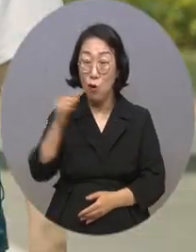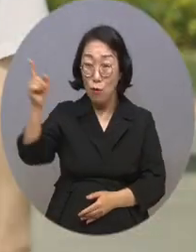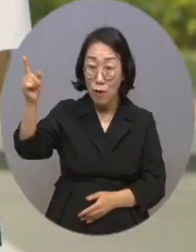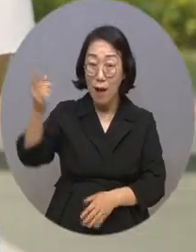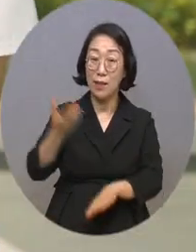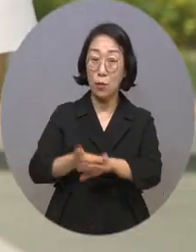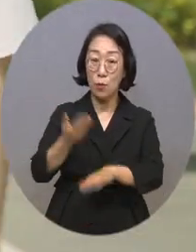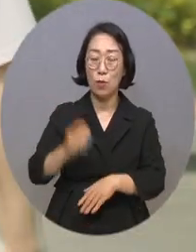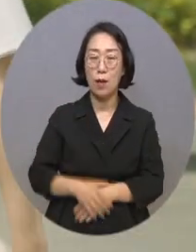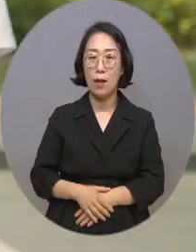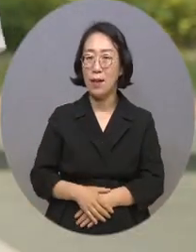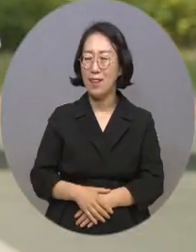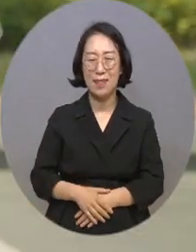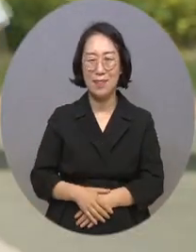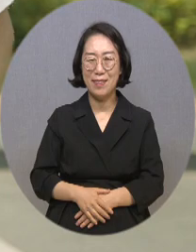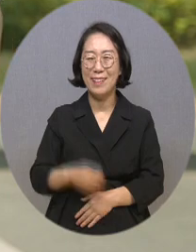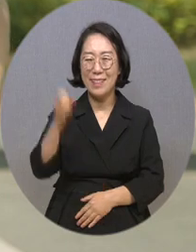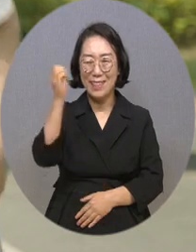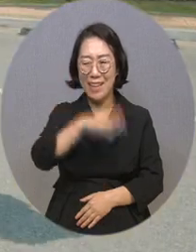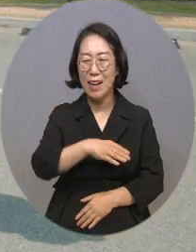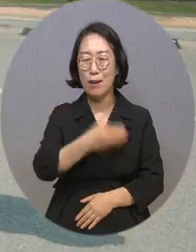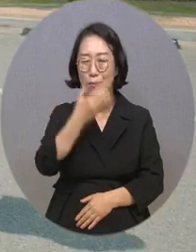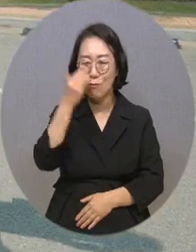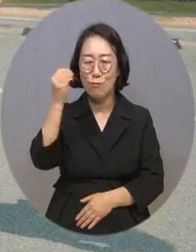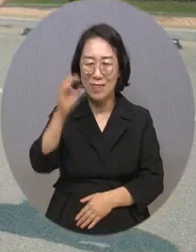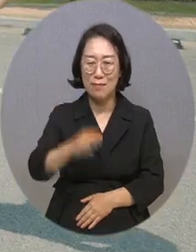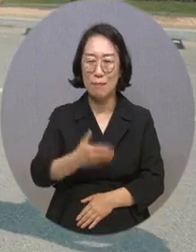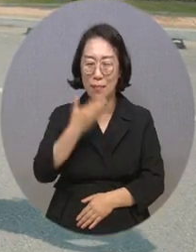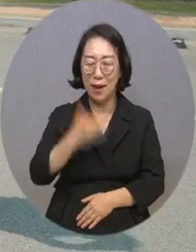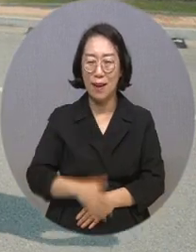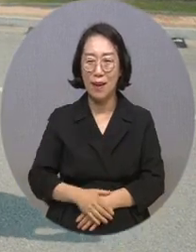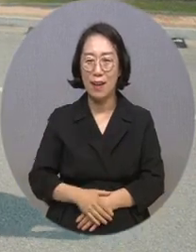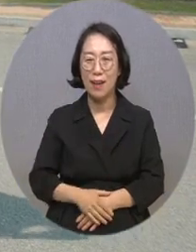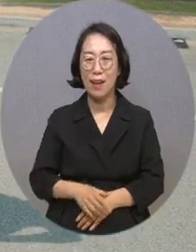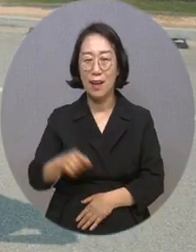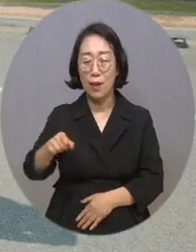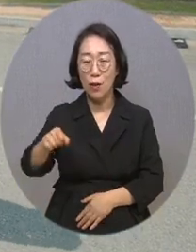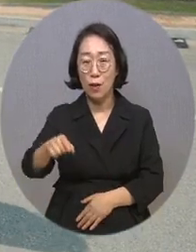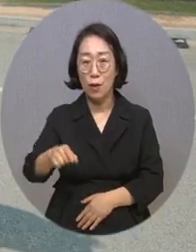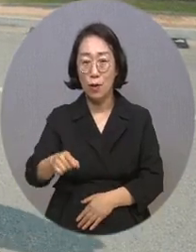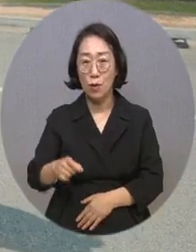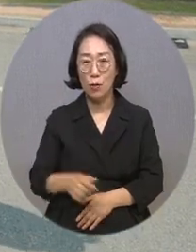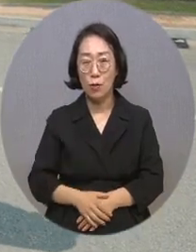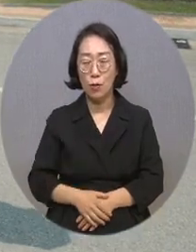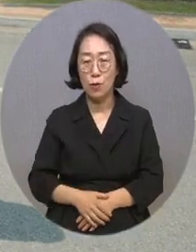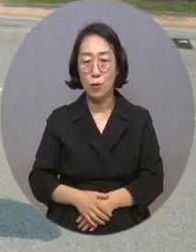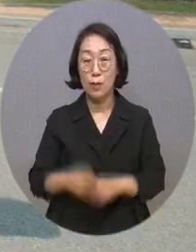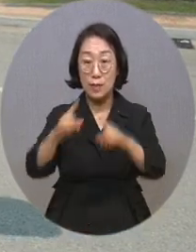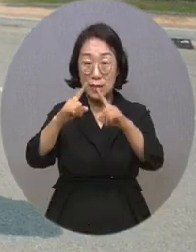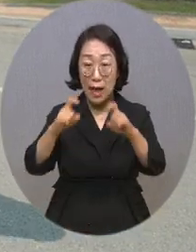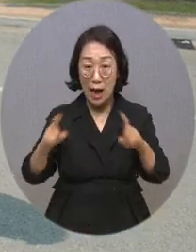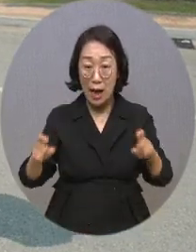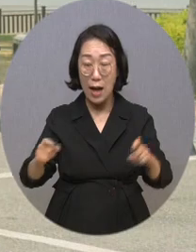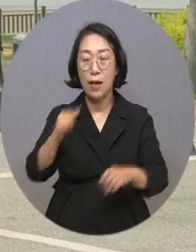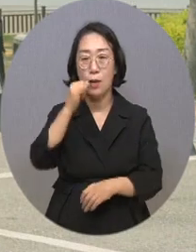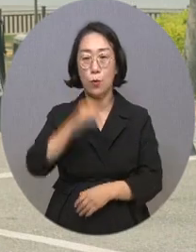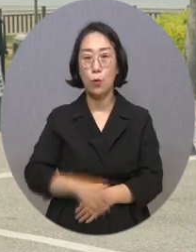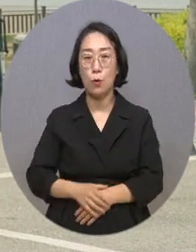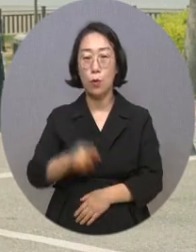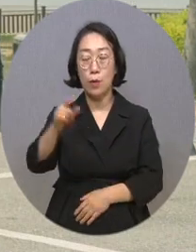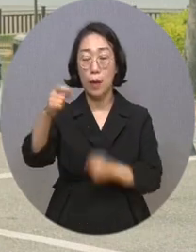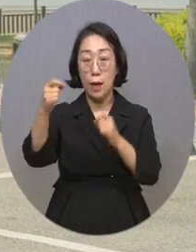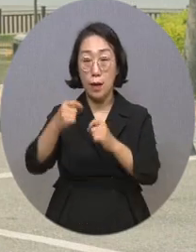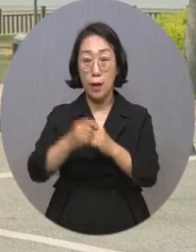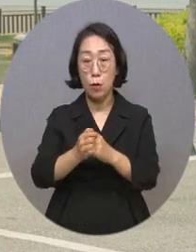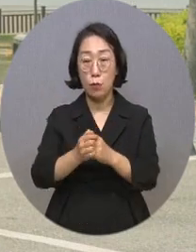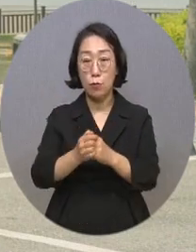네. 이런 거 안 받아주셔도 돼요. 여기가 그 충렬사, 관음포, 이락사라고도 하는데 이름도 많은데 여기가 바로 올라가면 위에